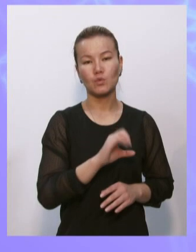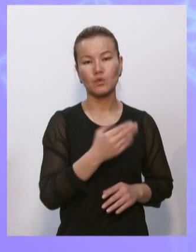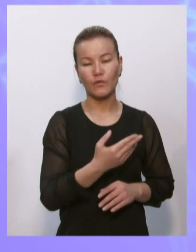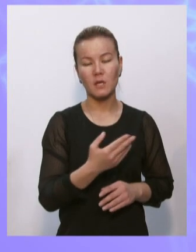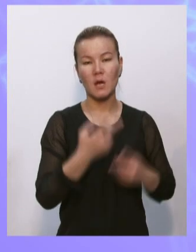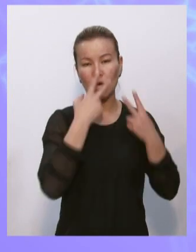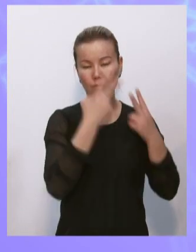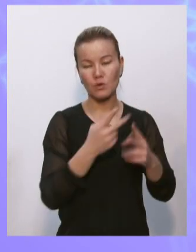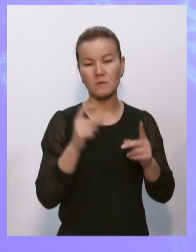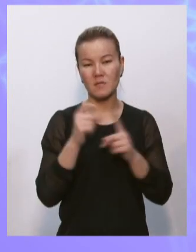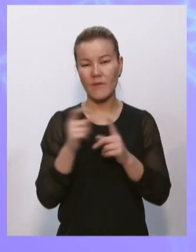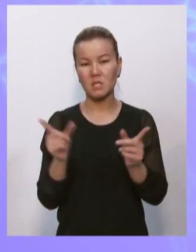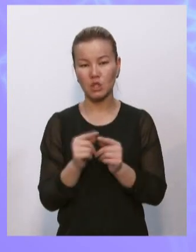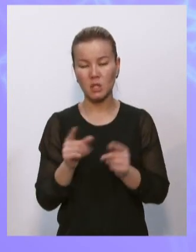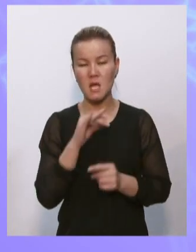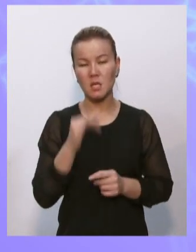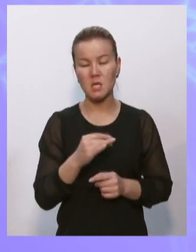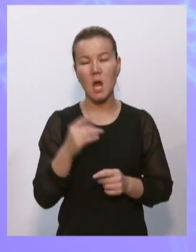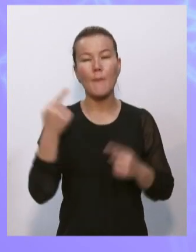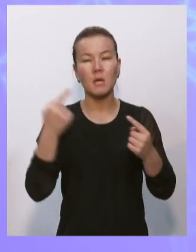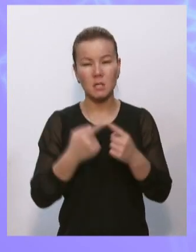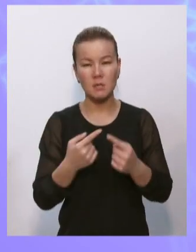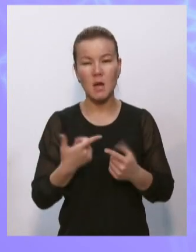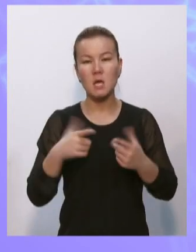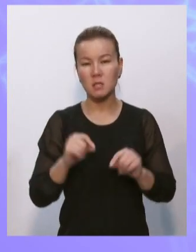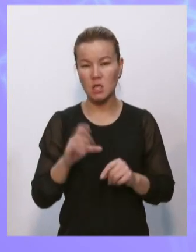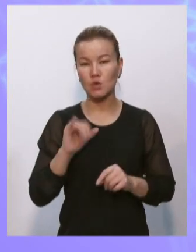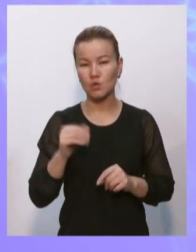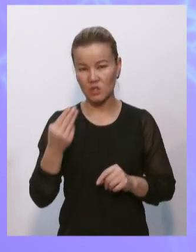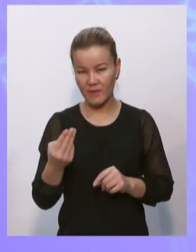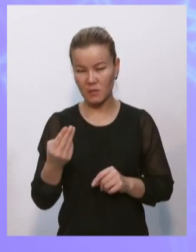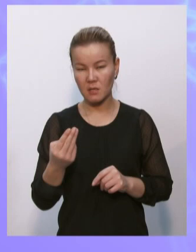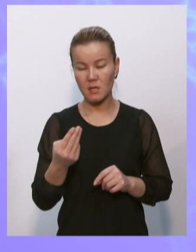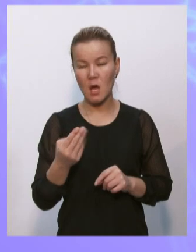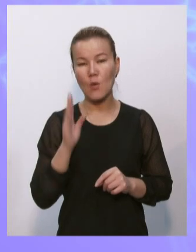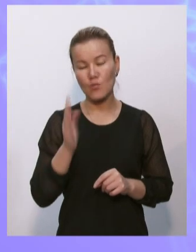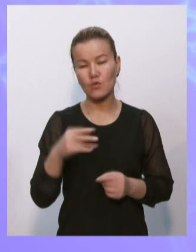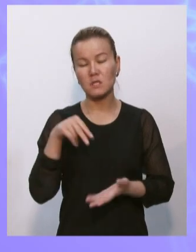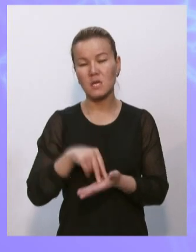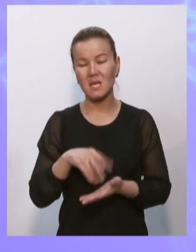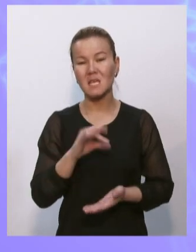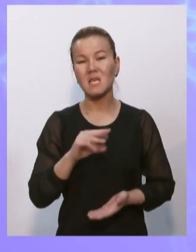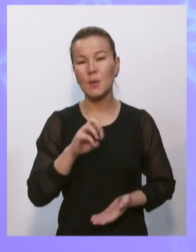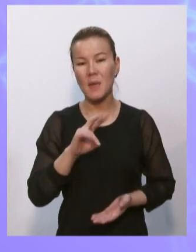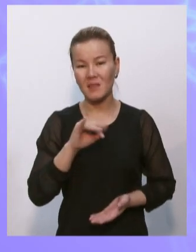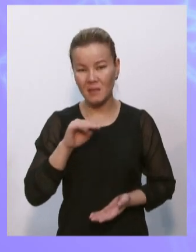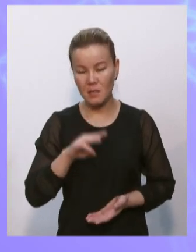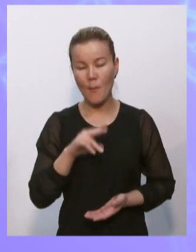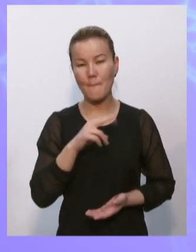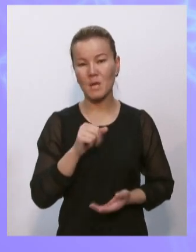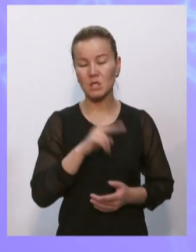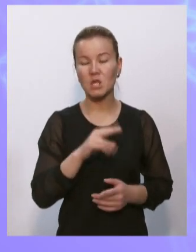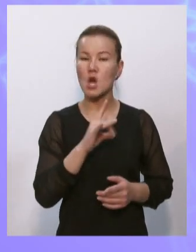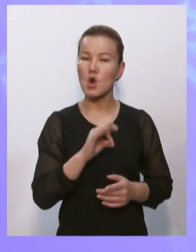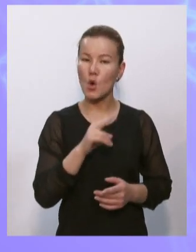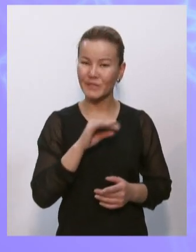Рассмотрим словосочетание и определим, где существительные будут стоять в именительном падеже,